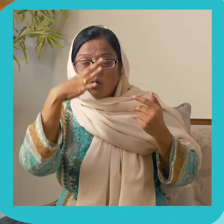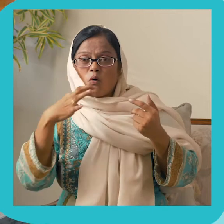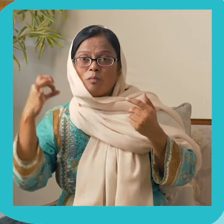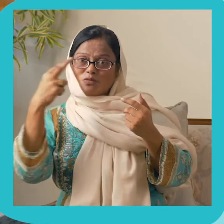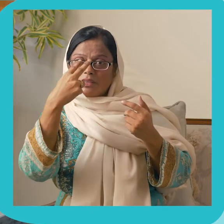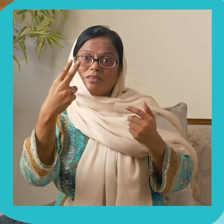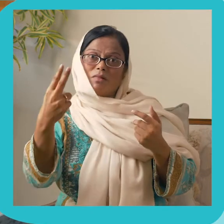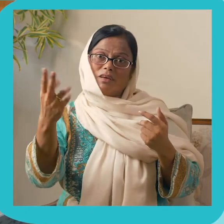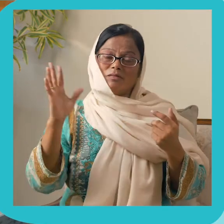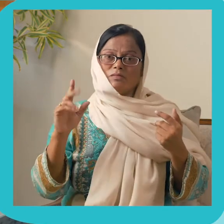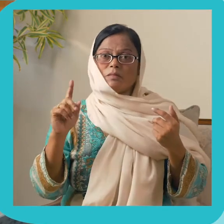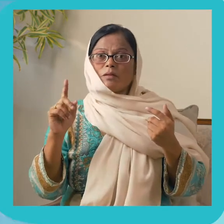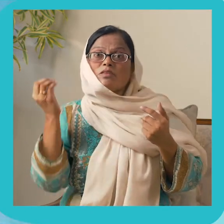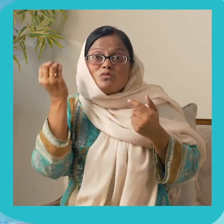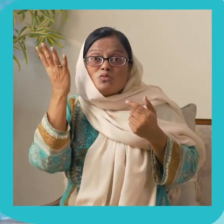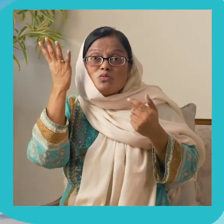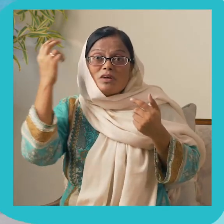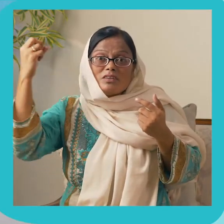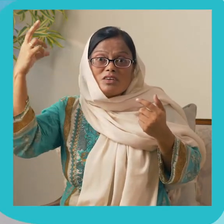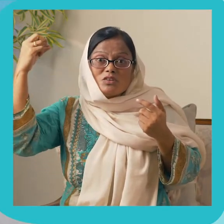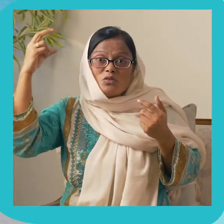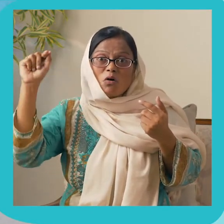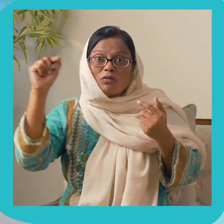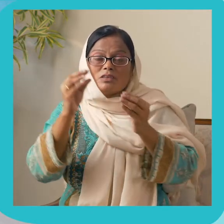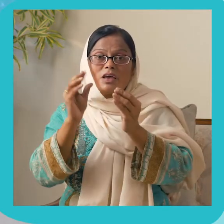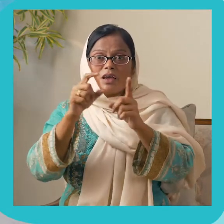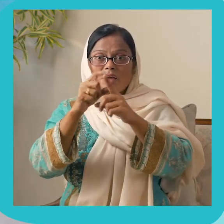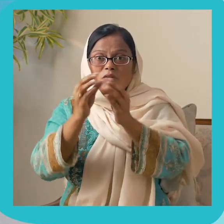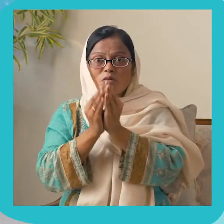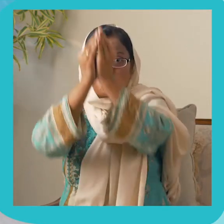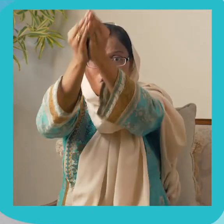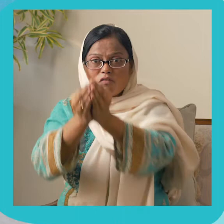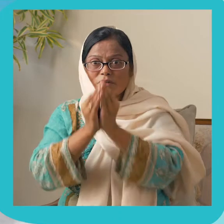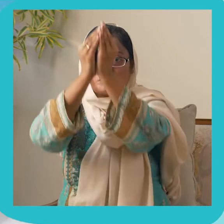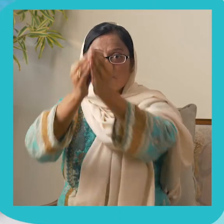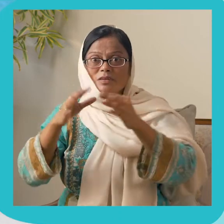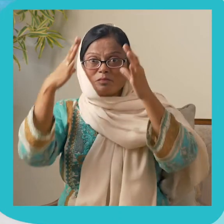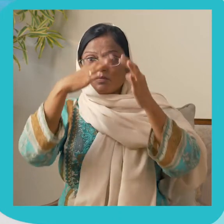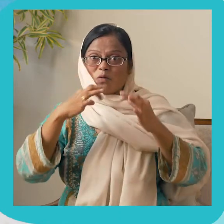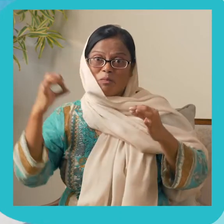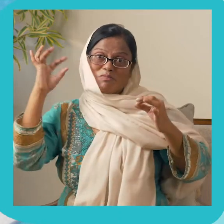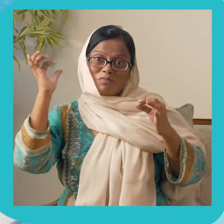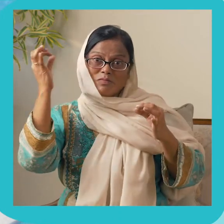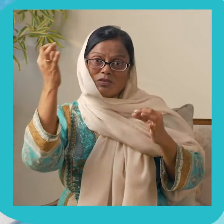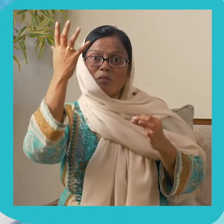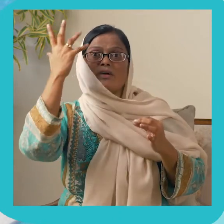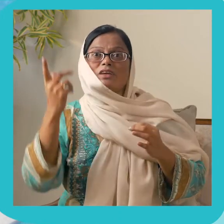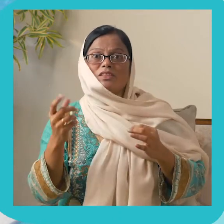एक खूबसूरत समा था। सूरज की शॉ से डॉल्फिन डिबी की जिल्द चमक रही थी।